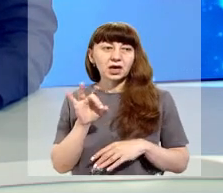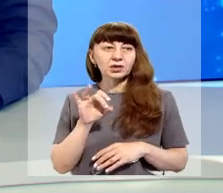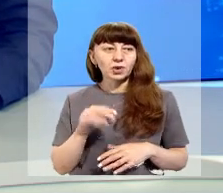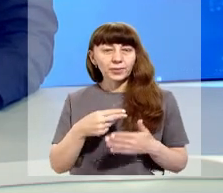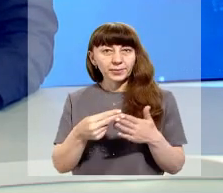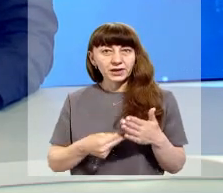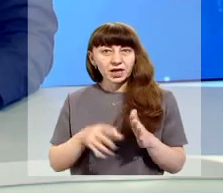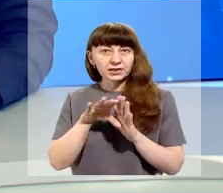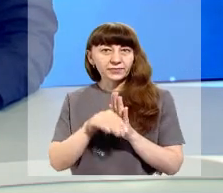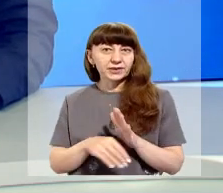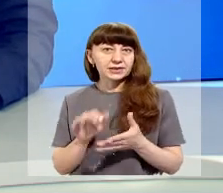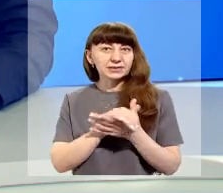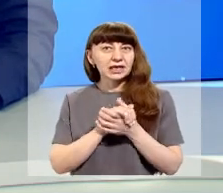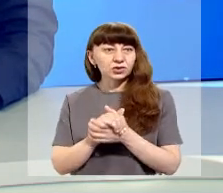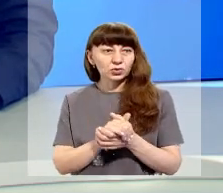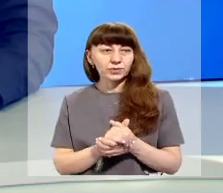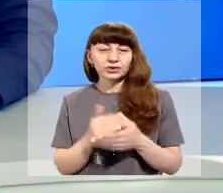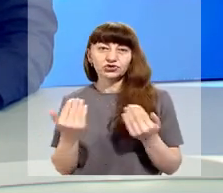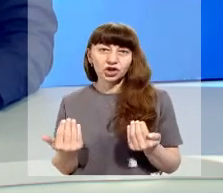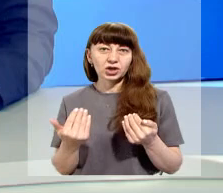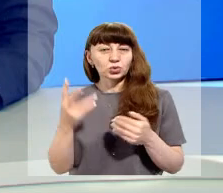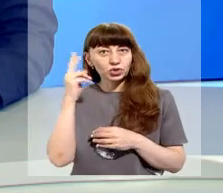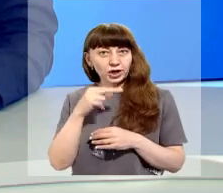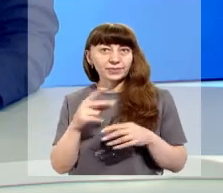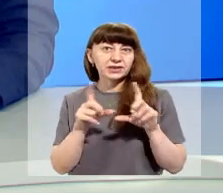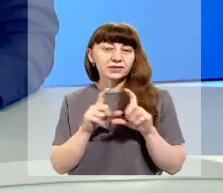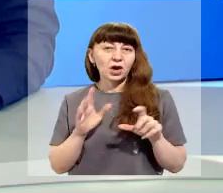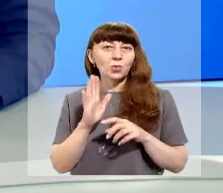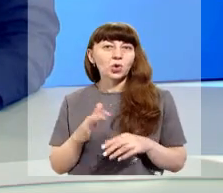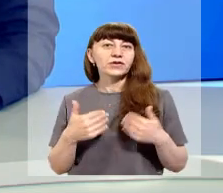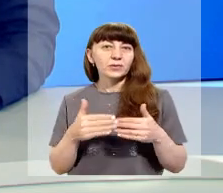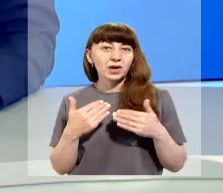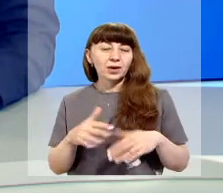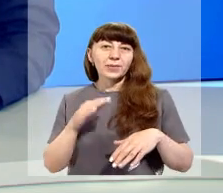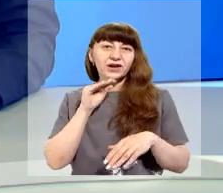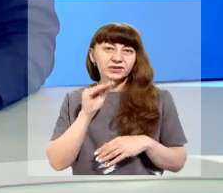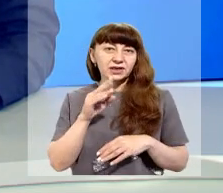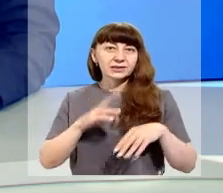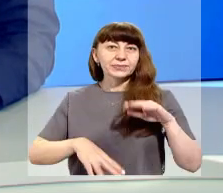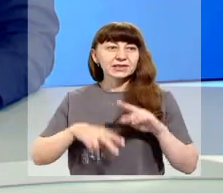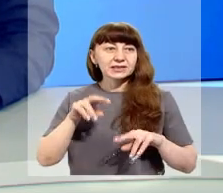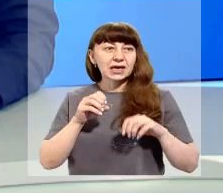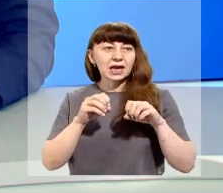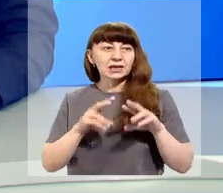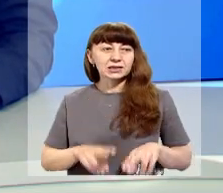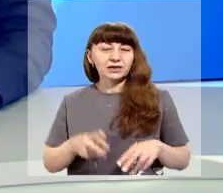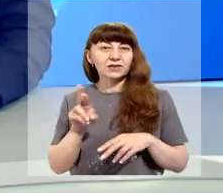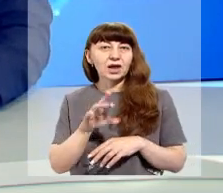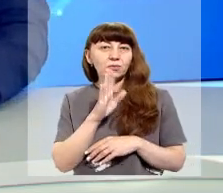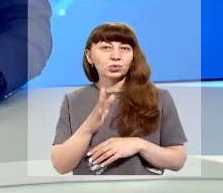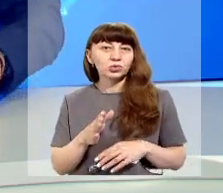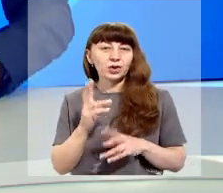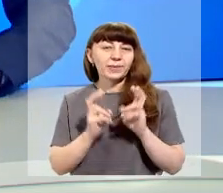қойды. Енді оқу орны болашақ кәсіпорын үшін білікті мамандарды даярлайтын болады. Айта кетейік, қазір өңірде Kia